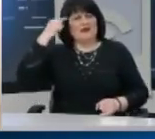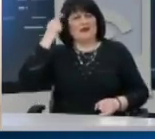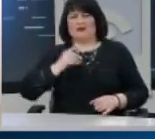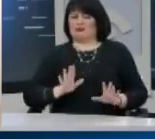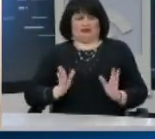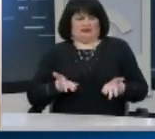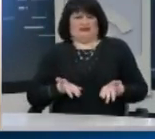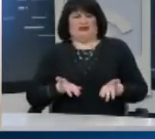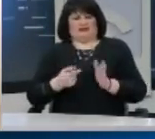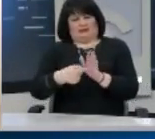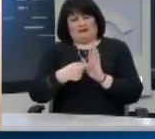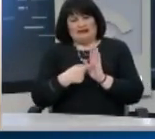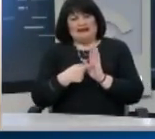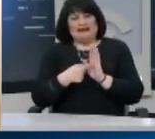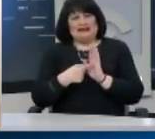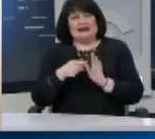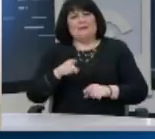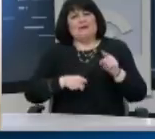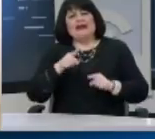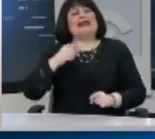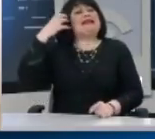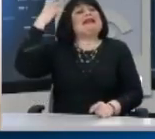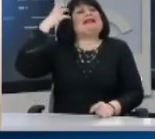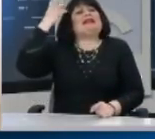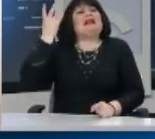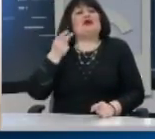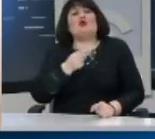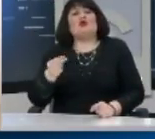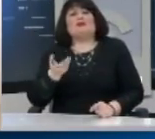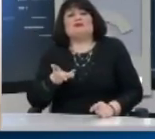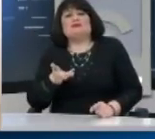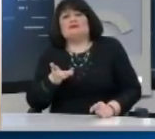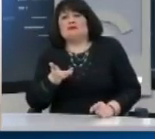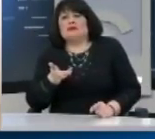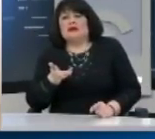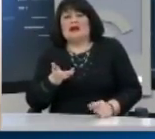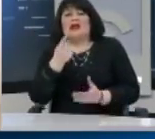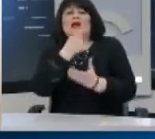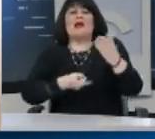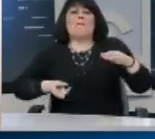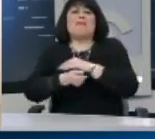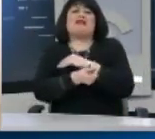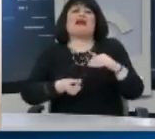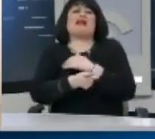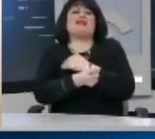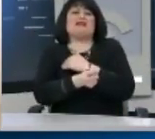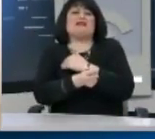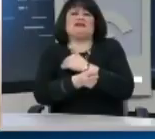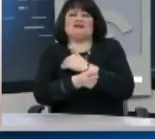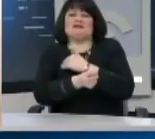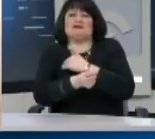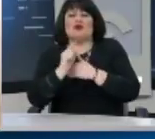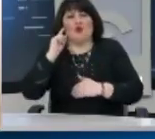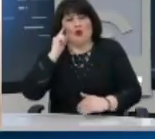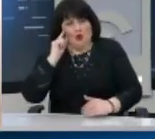κατάδειξη του πώς εννοούνε μερικές πλευρές τους κανόνες και το ζήσαμε με το μεταναστευτικό προσφυγικό ζήτημα και όλοι το